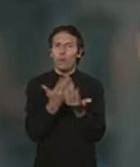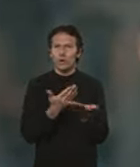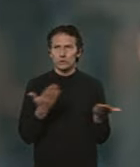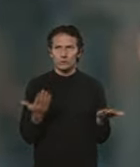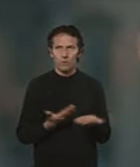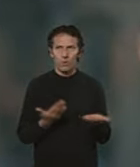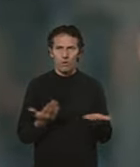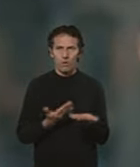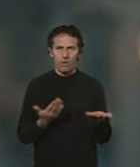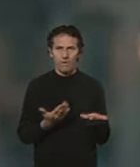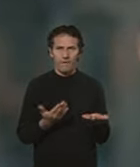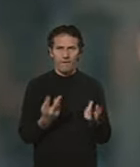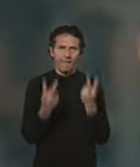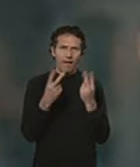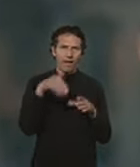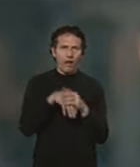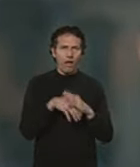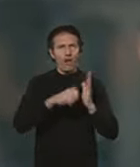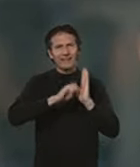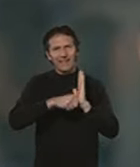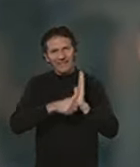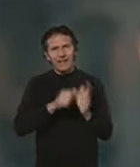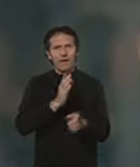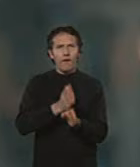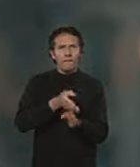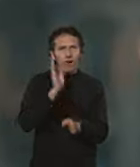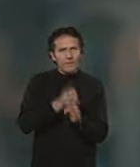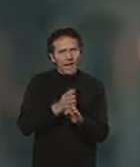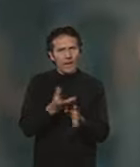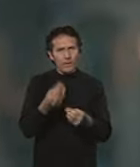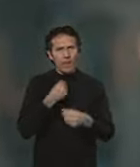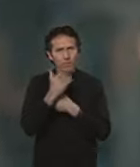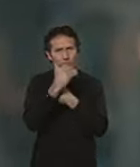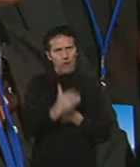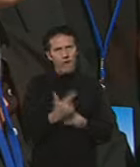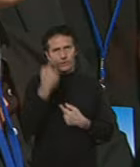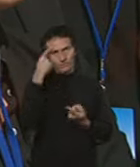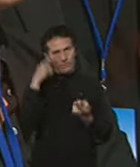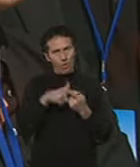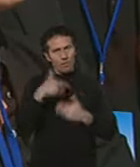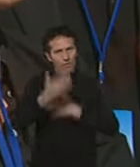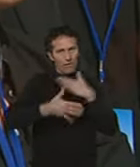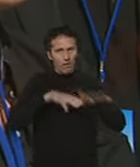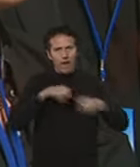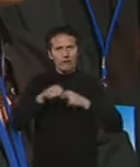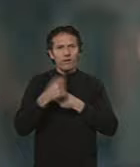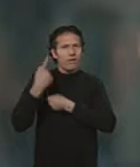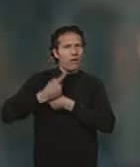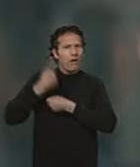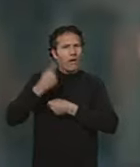propose ce sont nos valeurs notre identité et des frontières qui nous protègent pour agir et pour ne plus